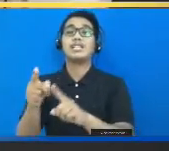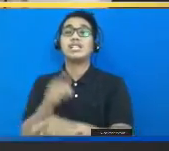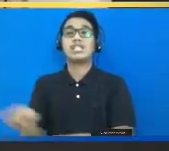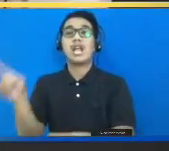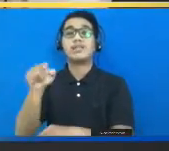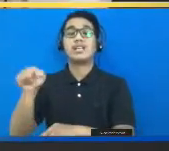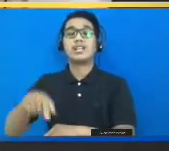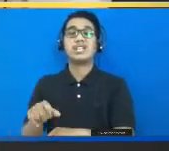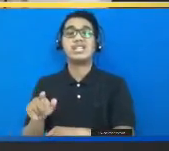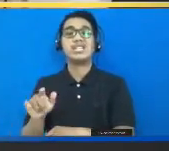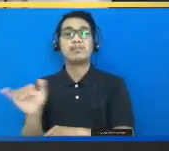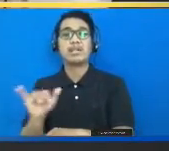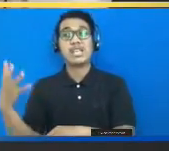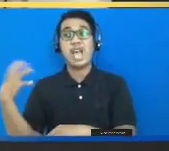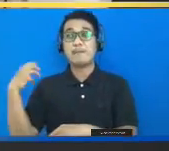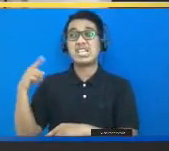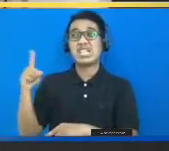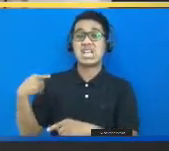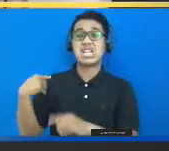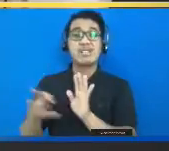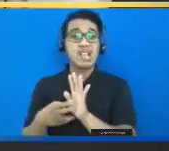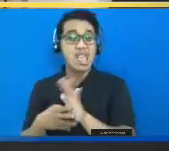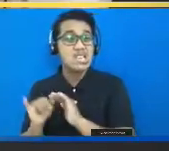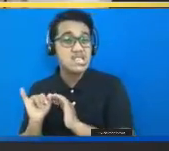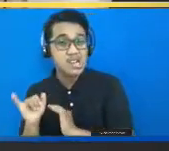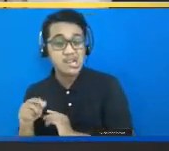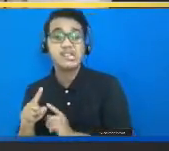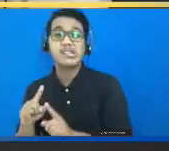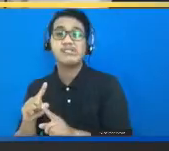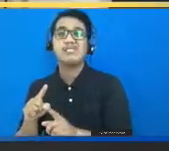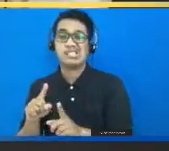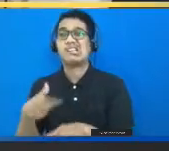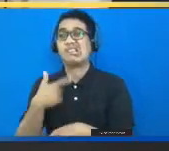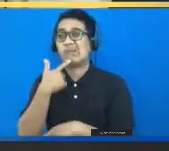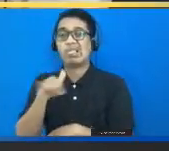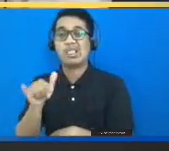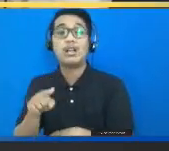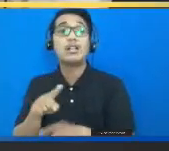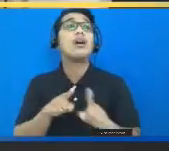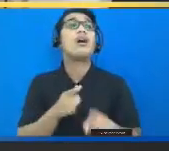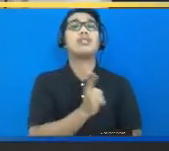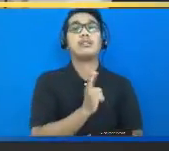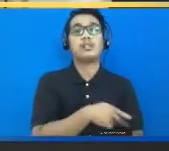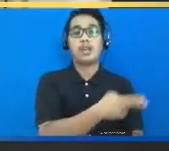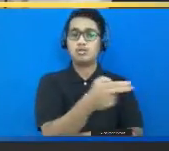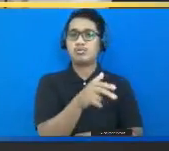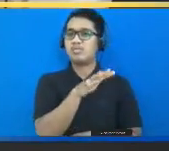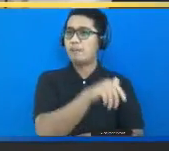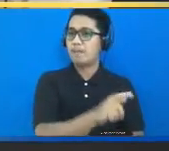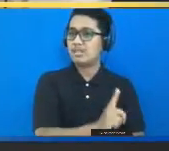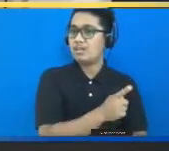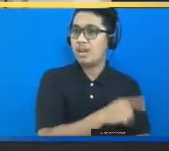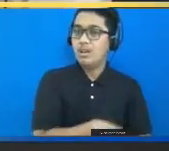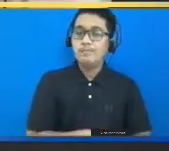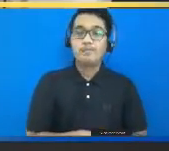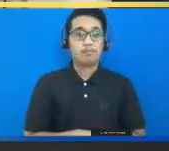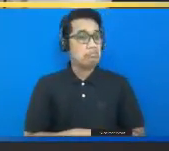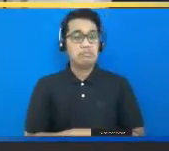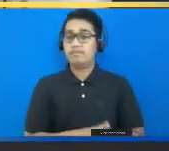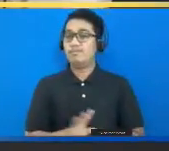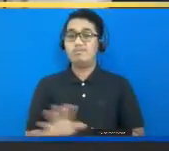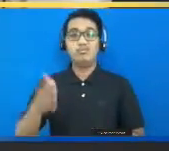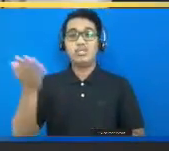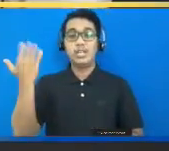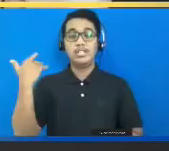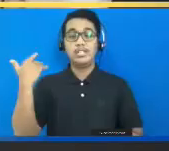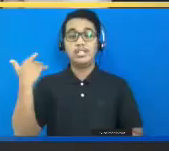di Amerika terkait supply chain itu itu menjadi catatan banget Ternyata di Indonesia juga memang masih nyatak banget jadi jangan cuman di hulunya doang